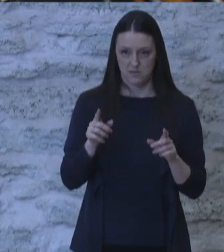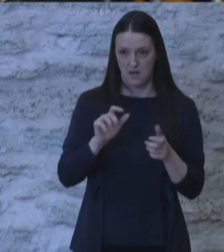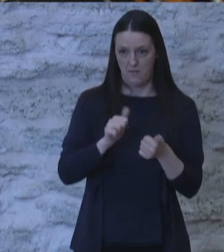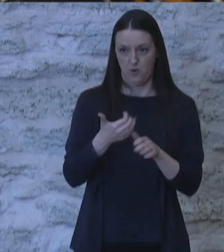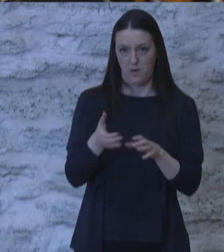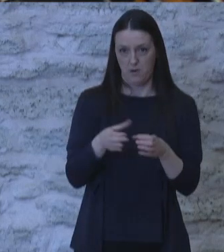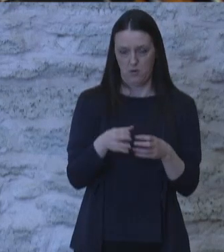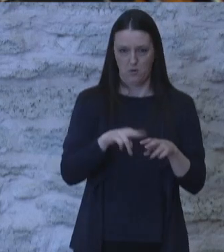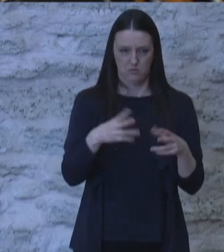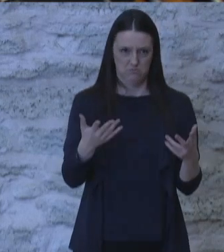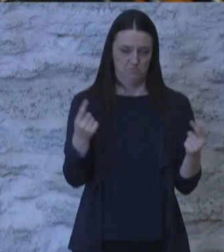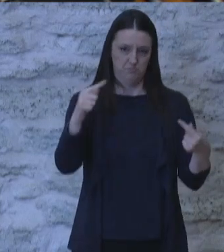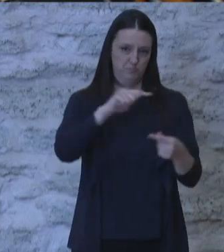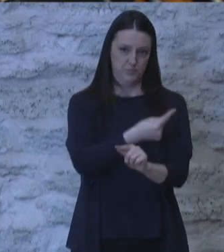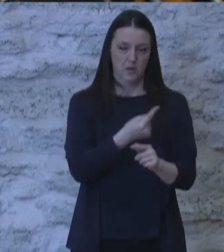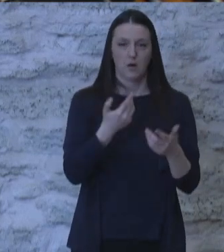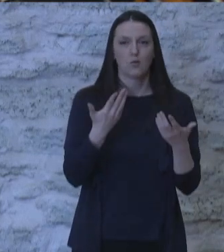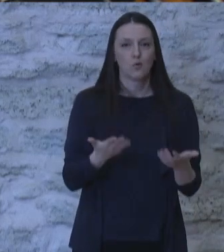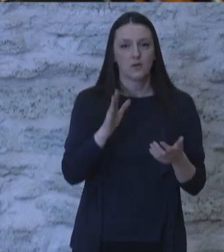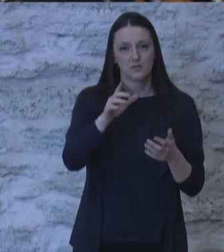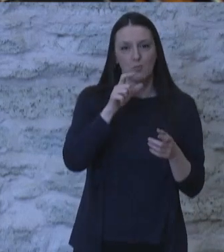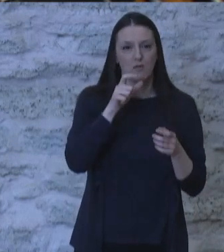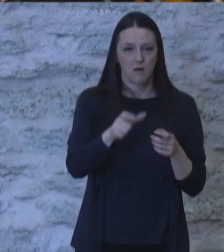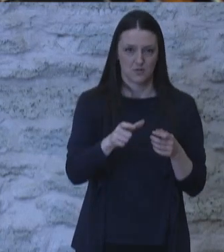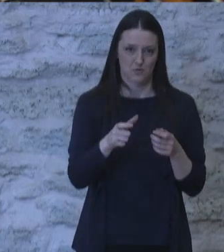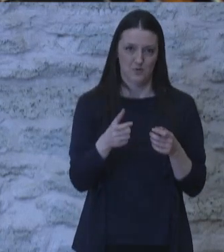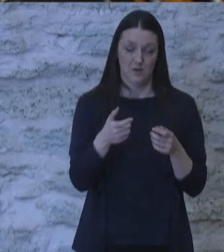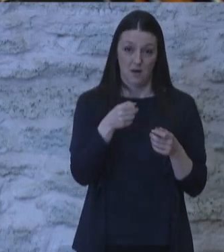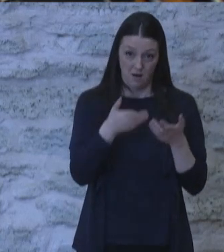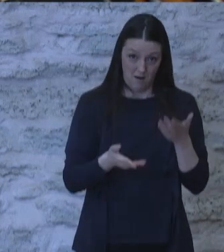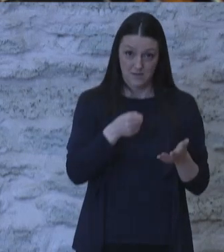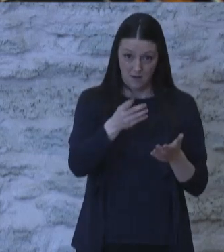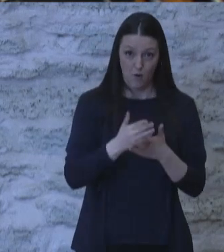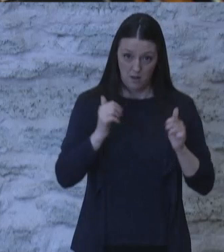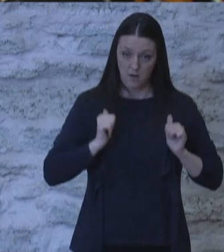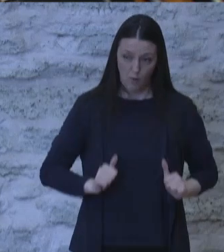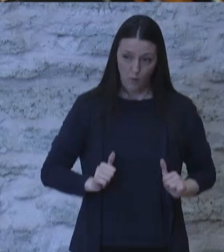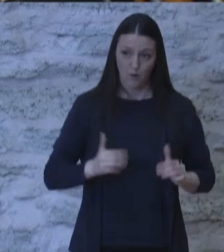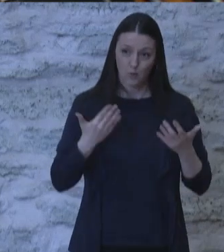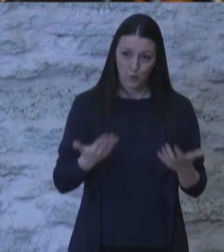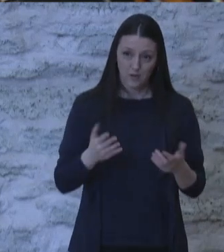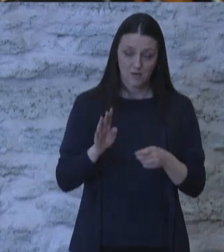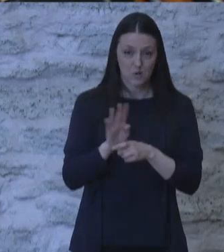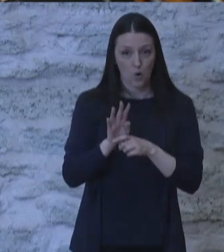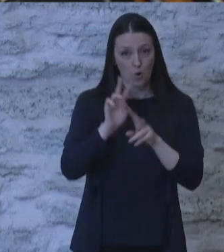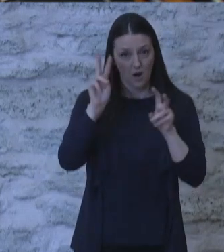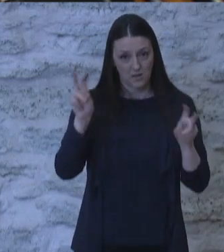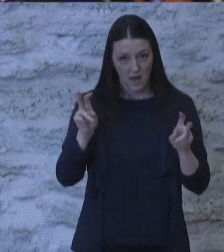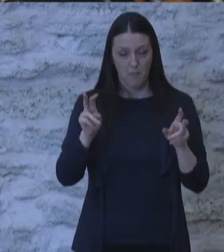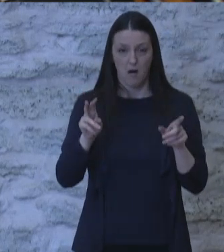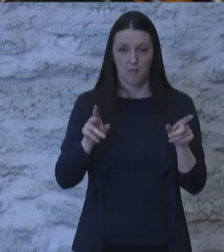Õlge, kas te vastused näitavad, et te olete väga rahul sellega, kuidas korona teema lükatakse